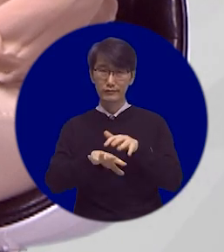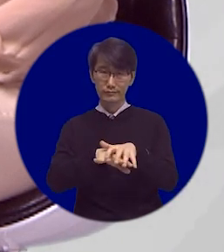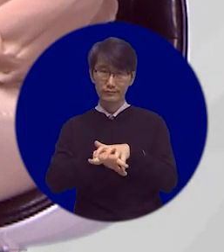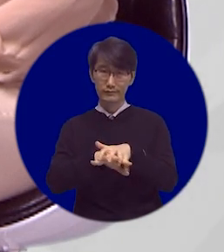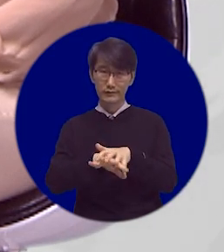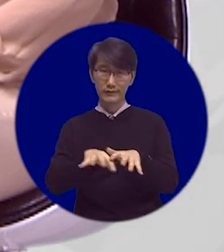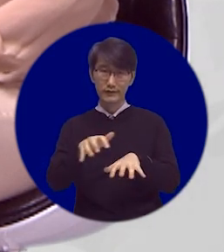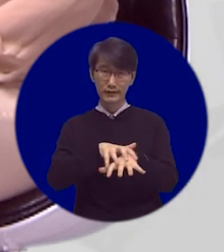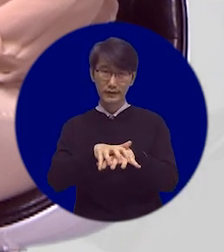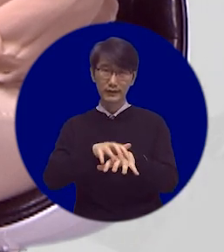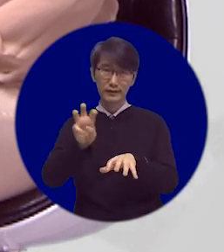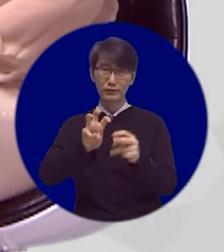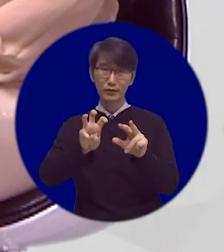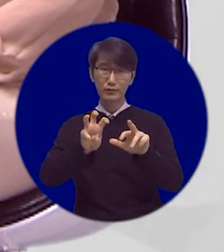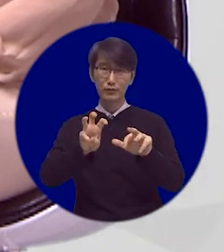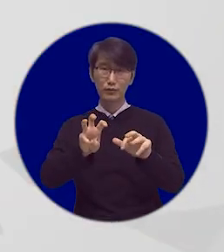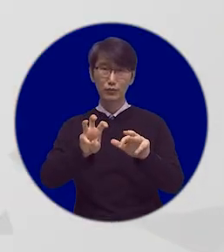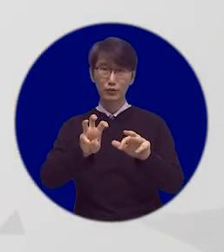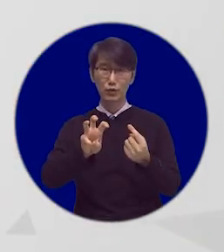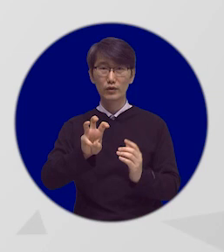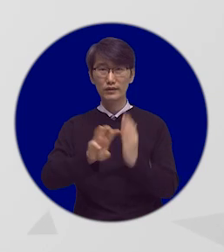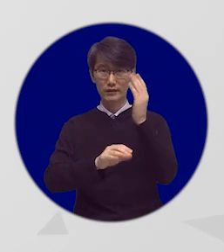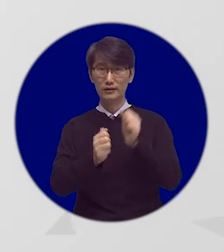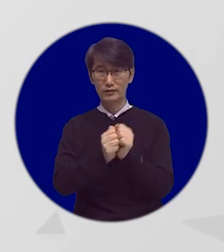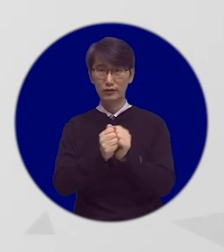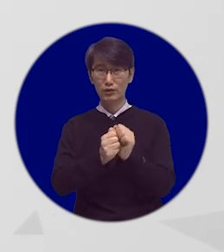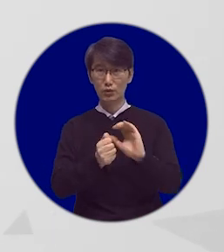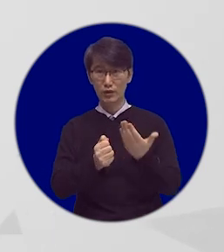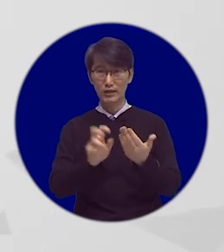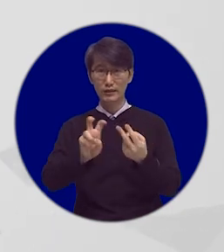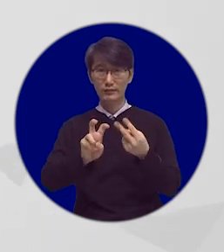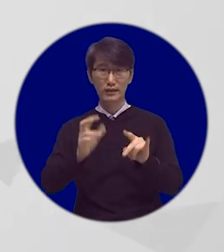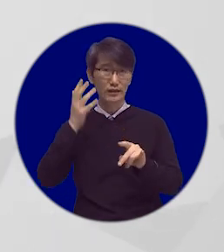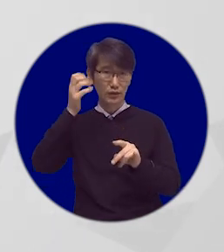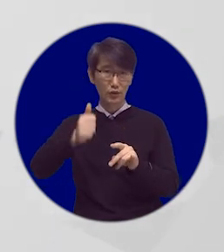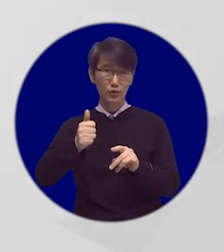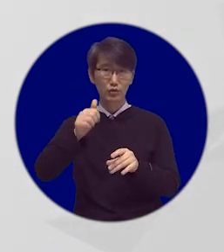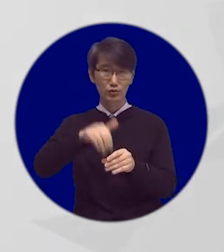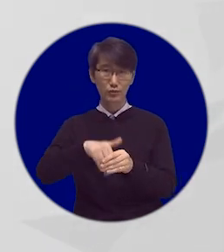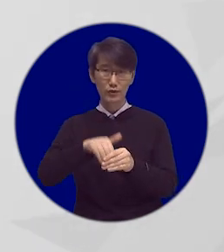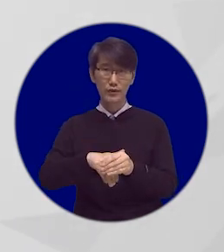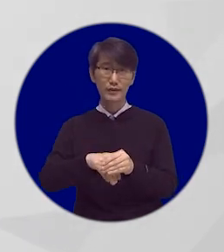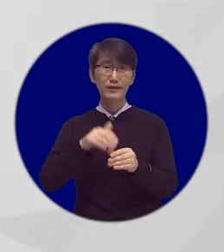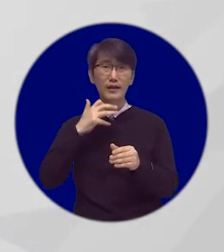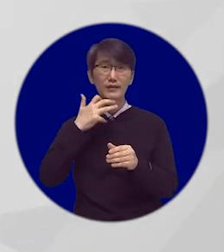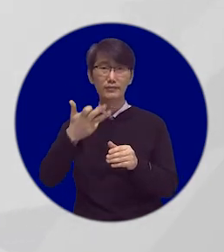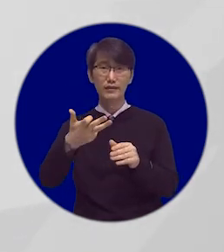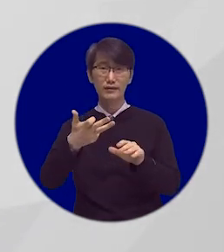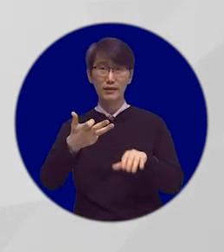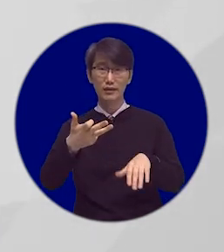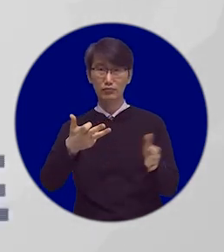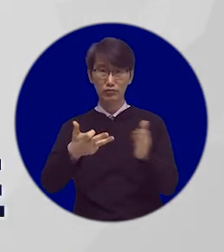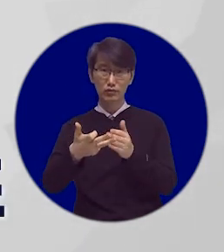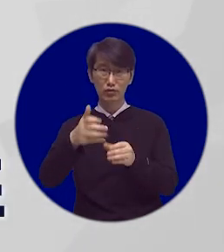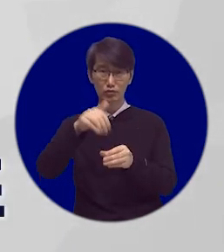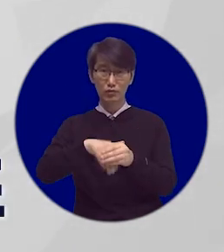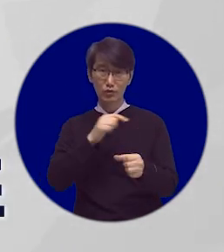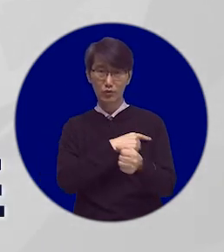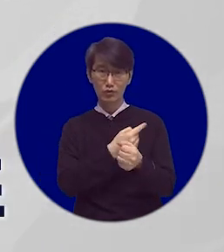30초 이상 씻는 것이 좋습니다. 제20대 대통령 선거는 만 18세부터 선거권이